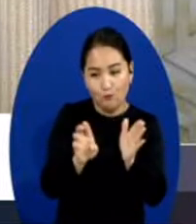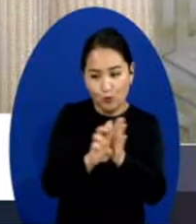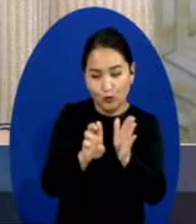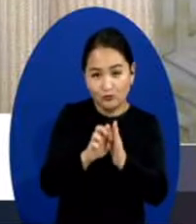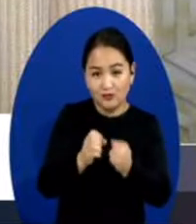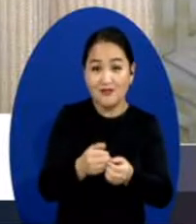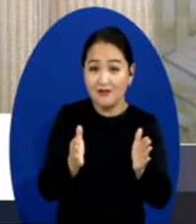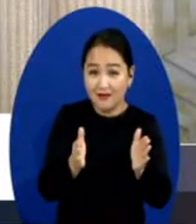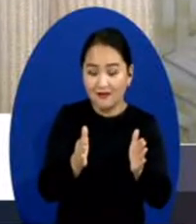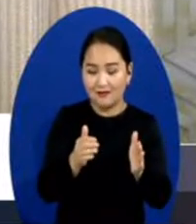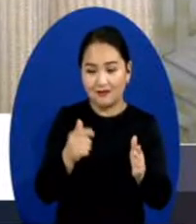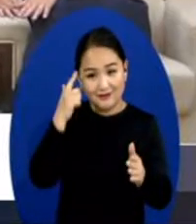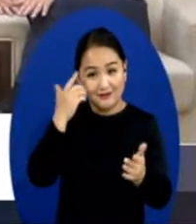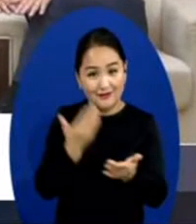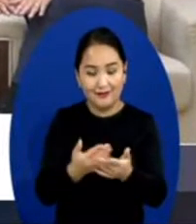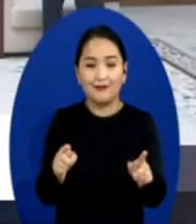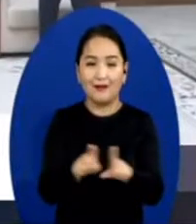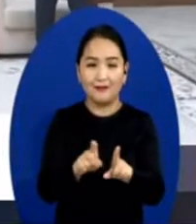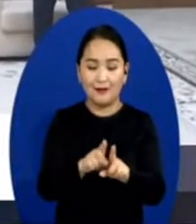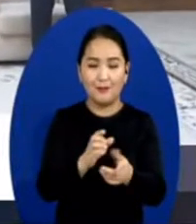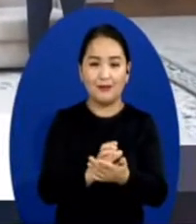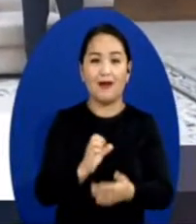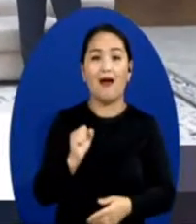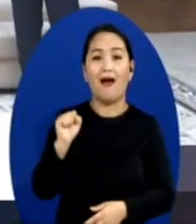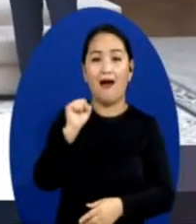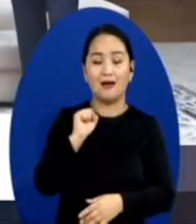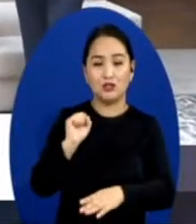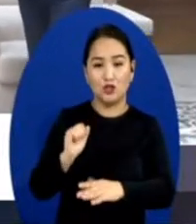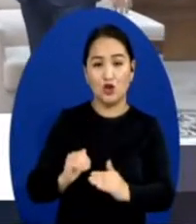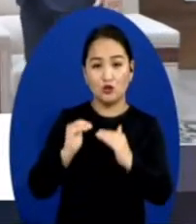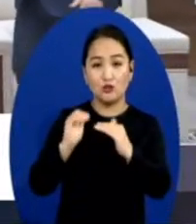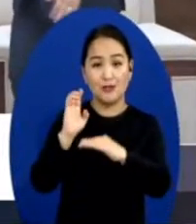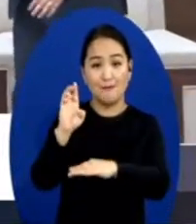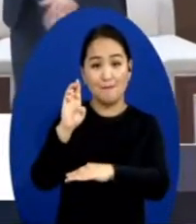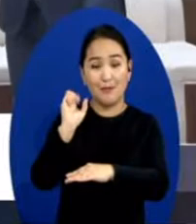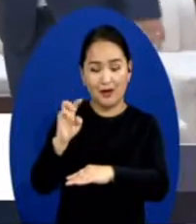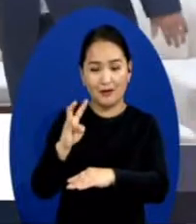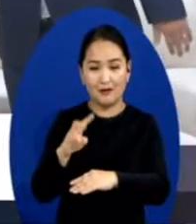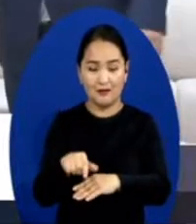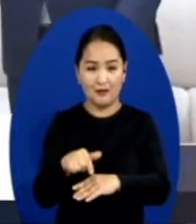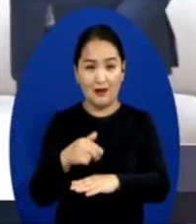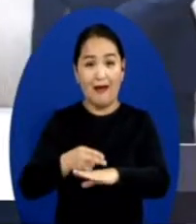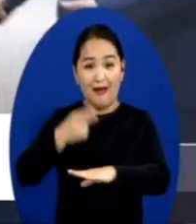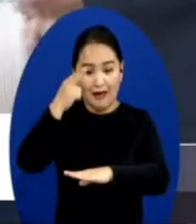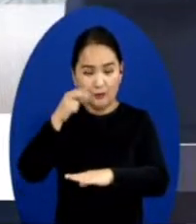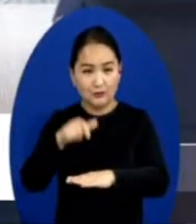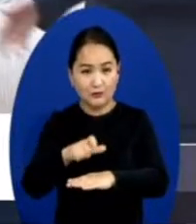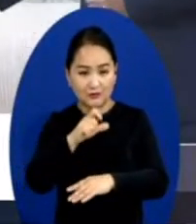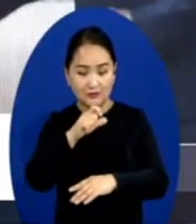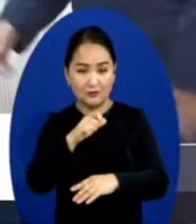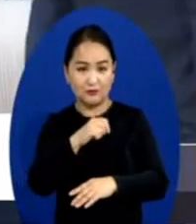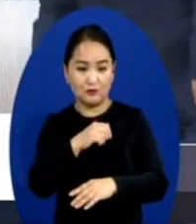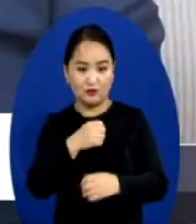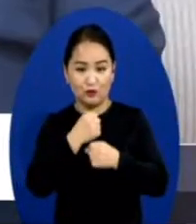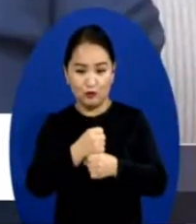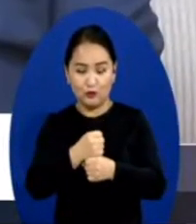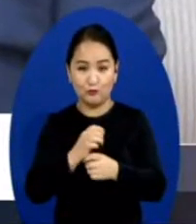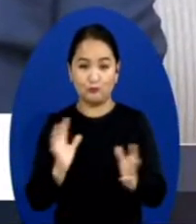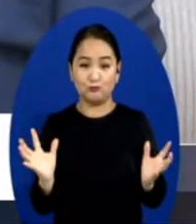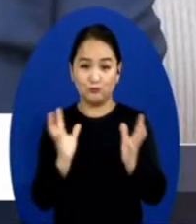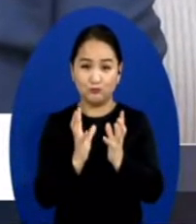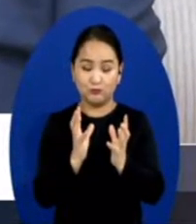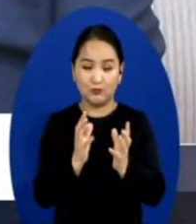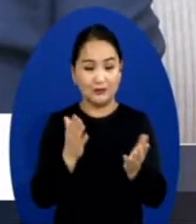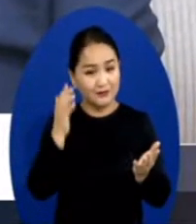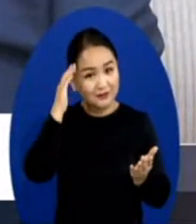юм а. Мөн өнөөдөр улсын хурлын дарга Ази хөгжлийн банкны Монгол улсыг хариуцсан захирал Павит Рамачандраныг төлөөлөгчдөд хүлээн авч